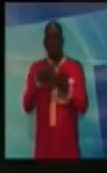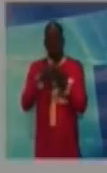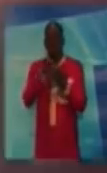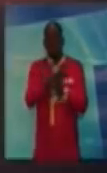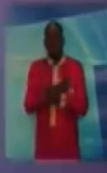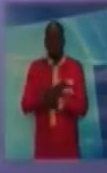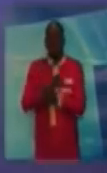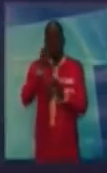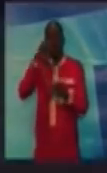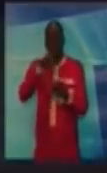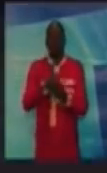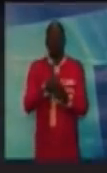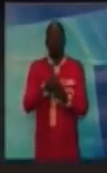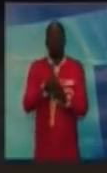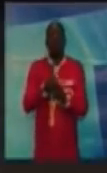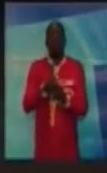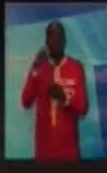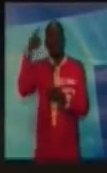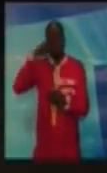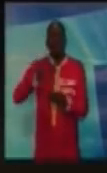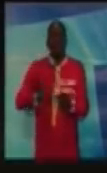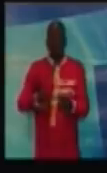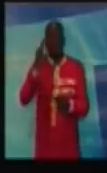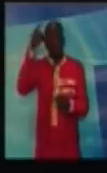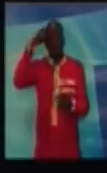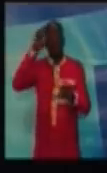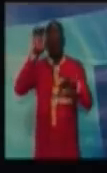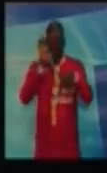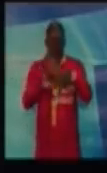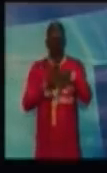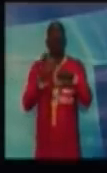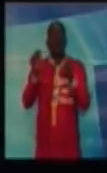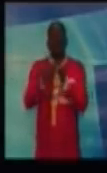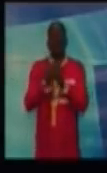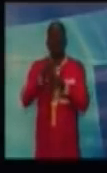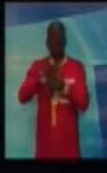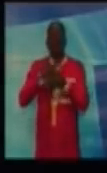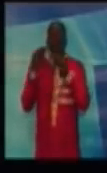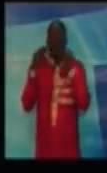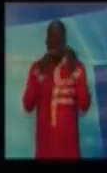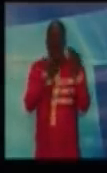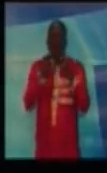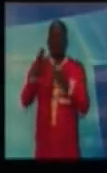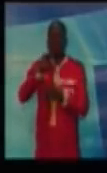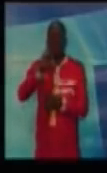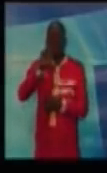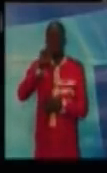États-Unis. Le missile sol-air a touché l'engin au-dessus de la mer d'Oman.